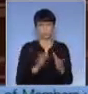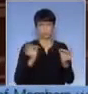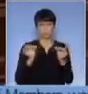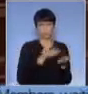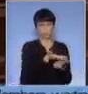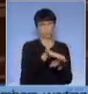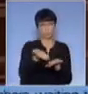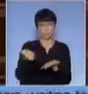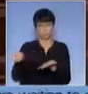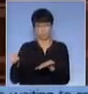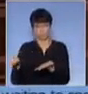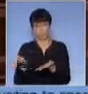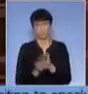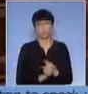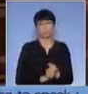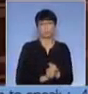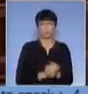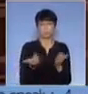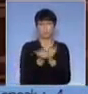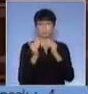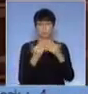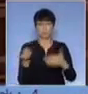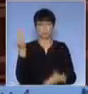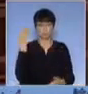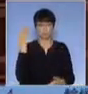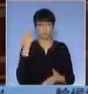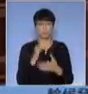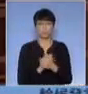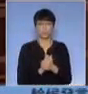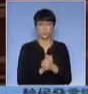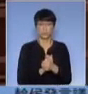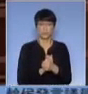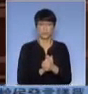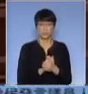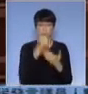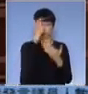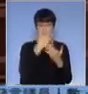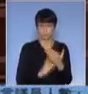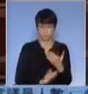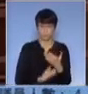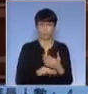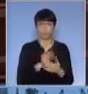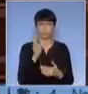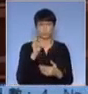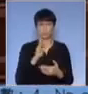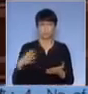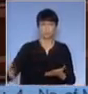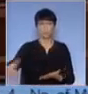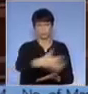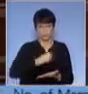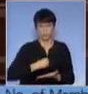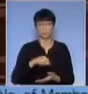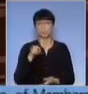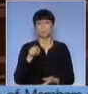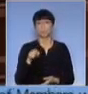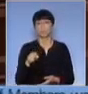校裏面。咁學校過去亦都有採取一啲適當嘅措施，包括咗沒收咗呢啲